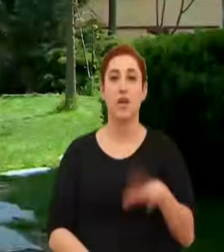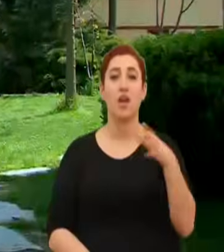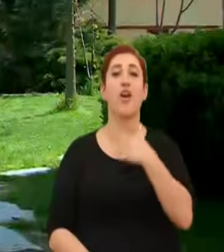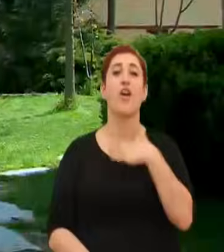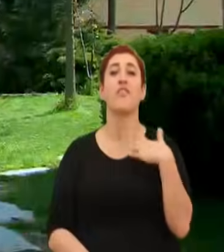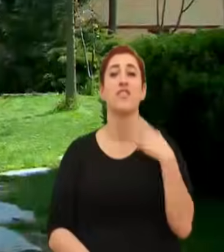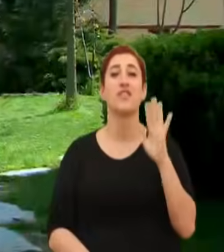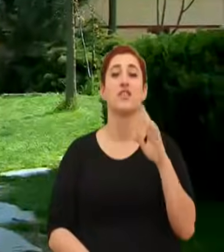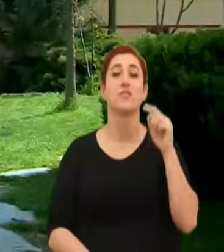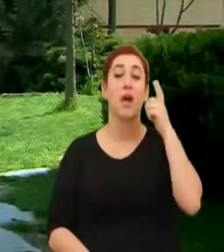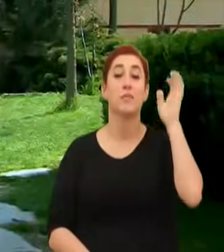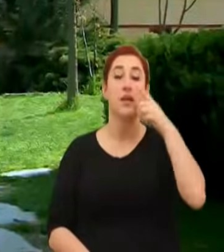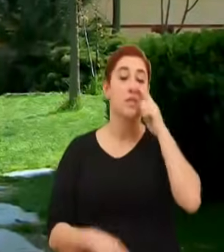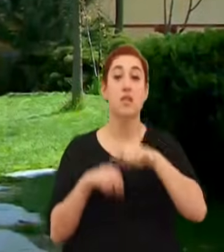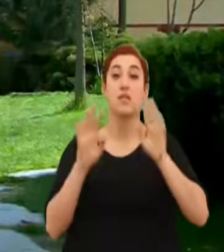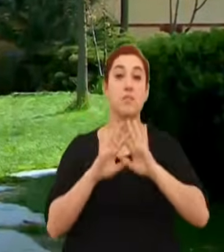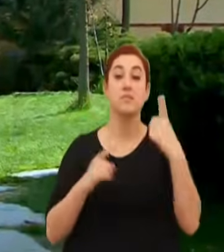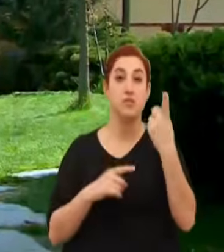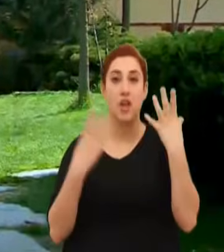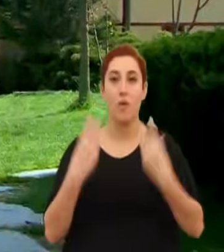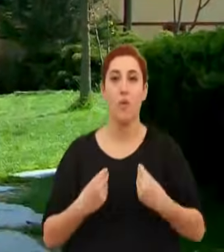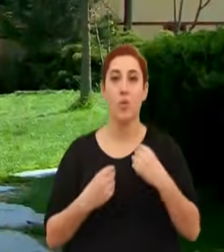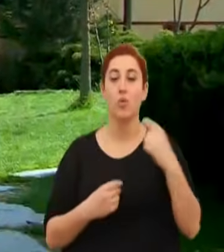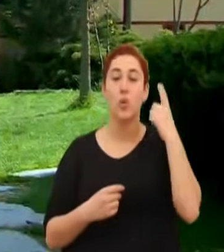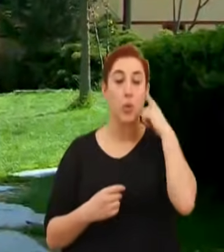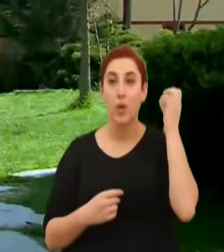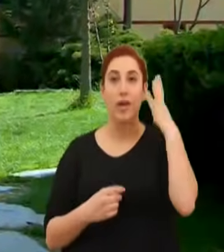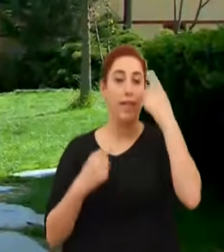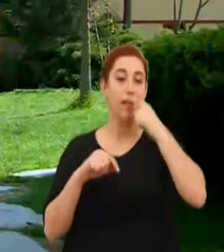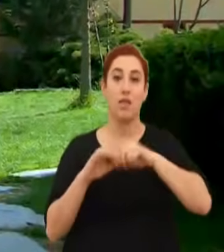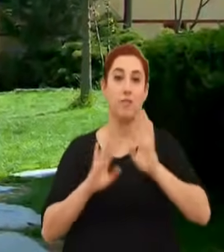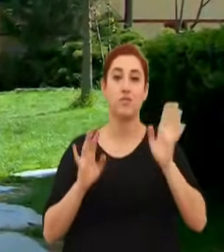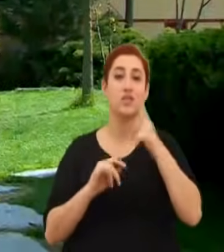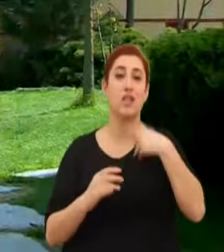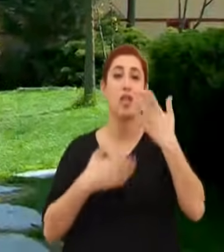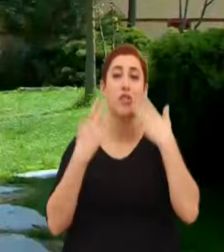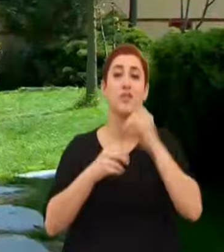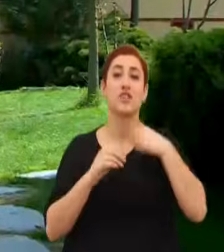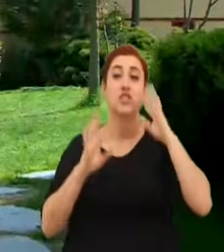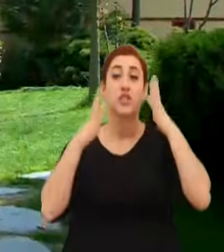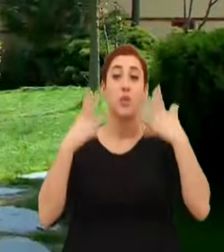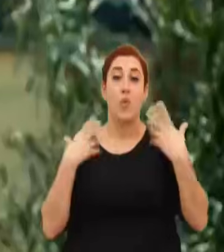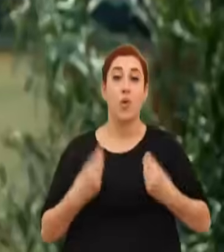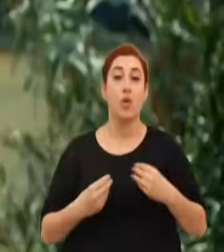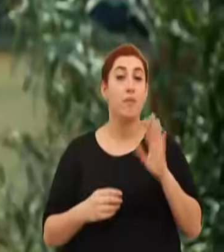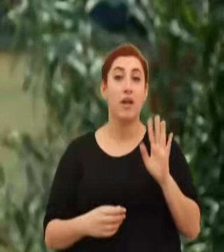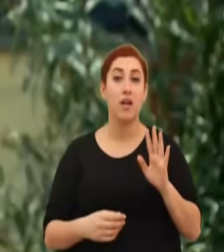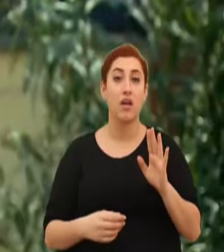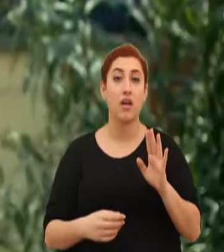Ay anneşkocuğum, bu arada inanılmaz bir şey oldu. Kulaklarına inanamayacaksın. Ay sana anlatmak için çıldırıyorum.